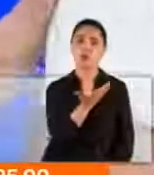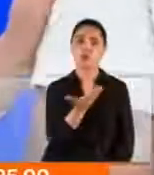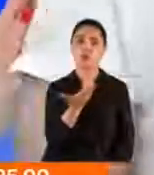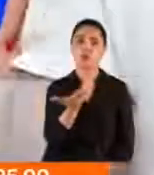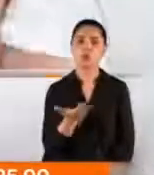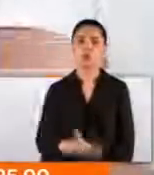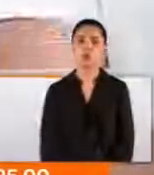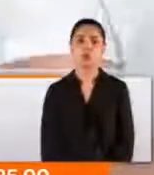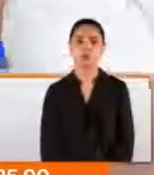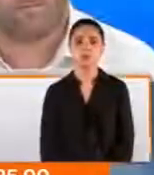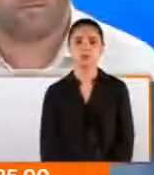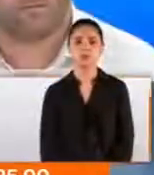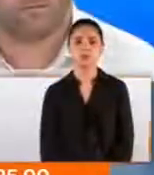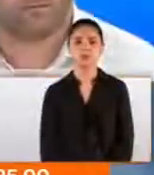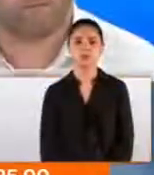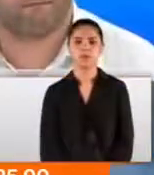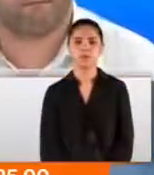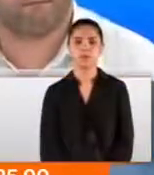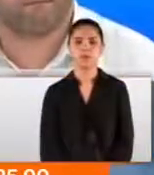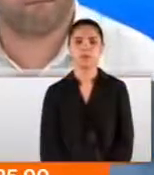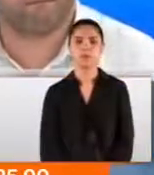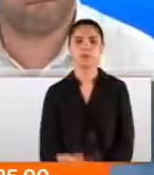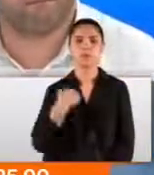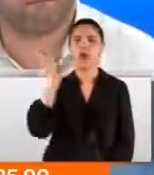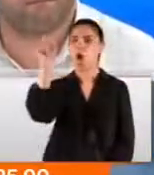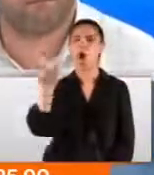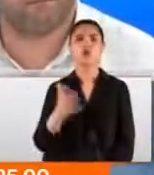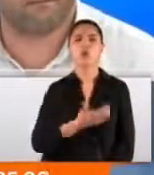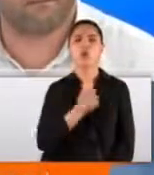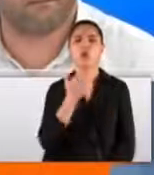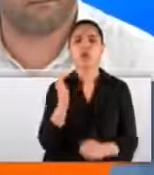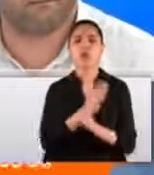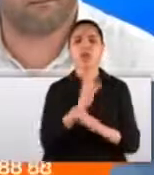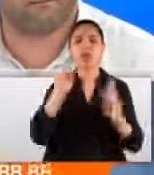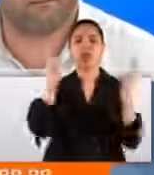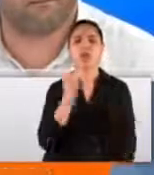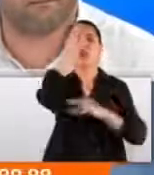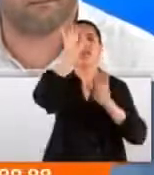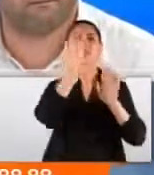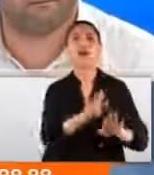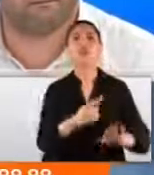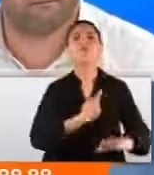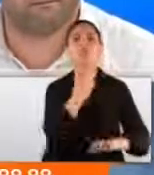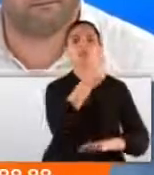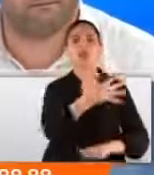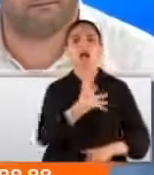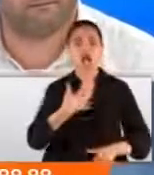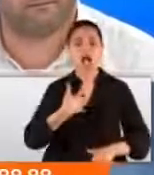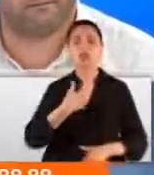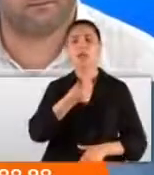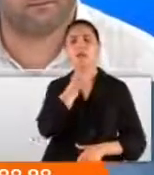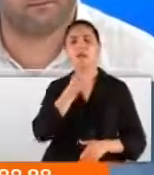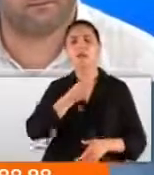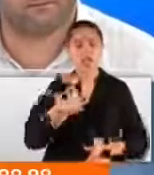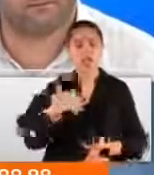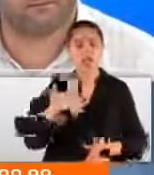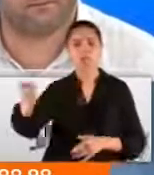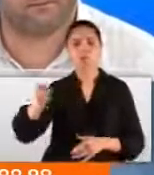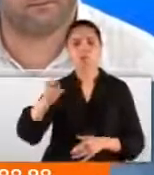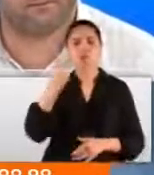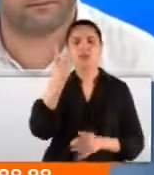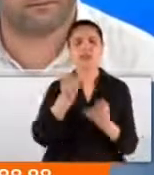miyim? Savunacak mıyım? Ya ben Osman'a niye üzülüyorum biliyor musun? O dünyada tek başına kalmış hissediyor. Ana öldürülmüş, baba öldürülmüş. İki